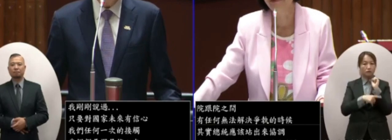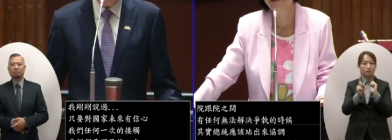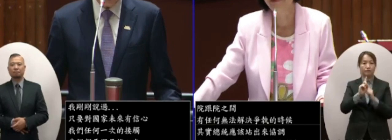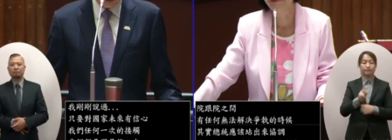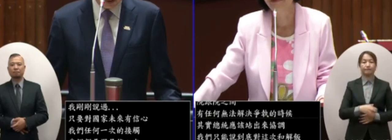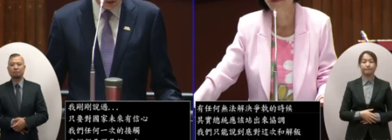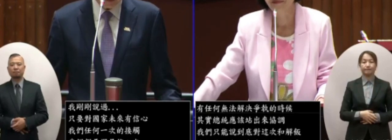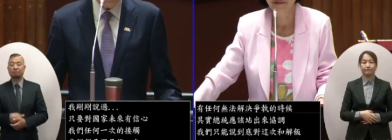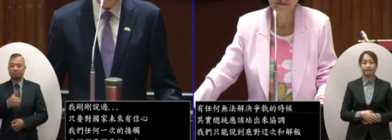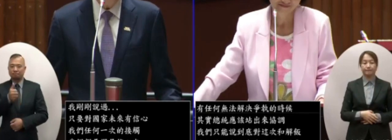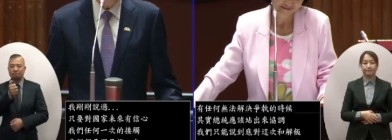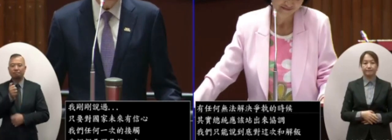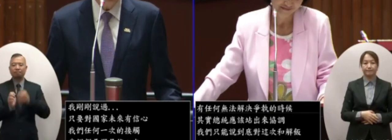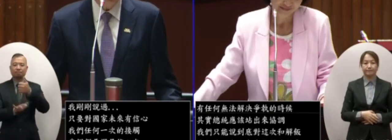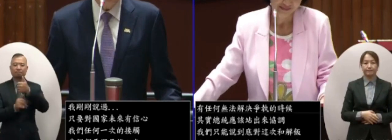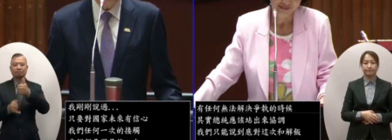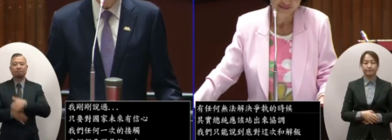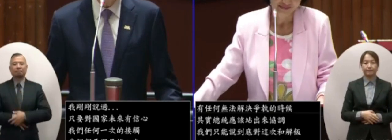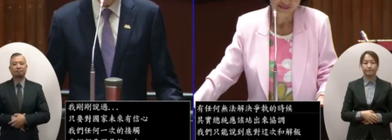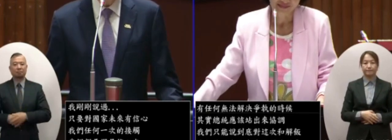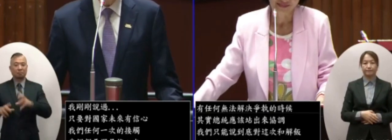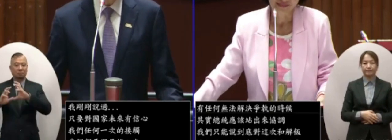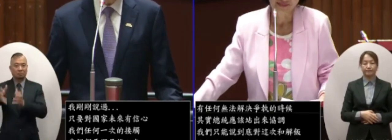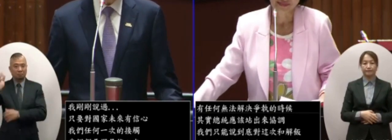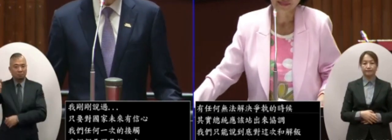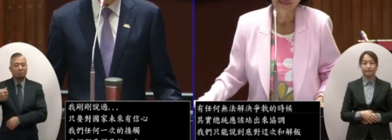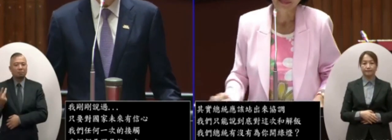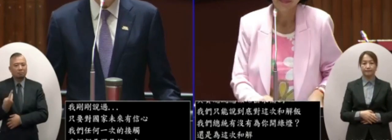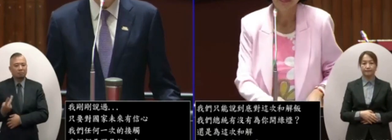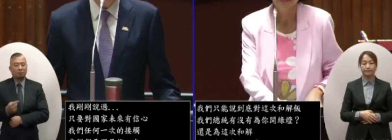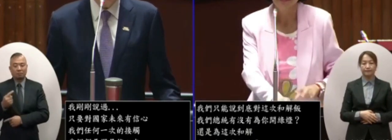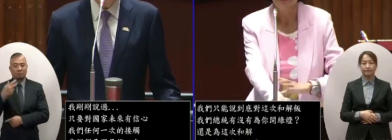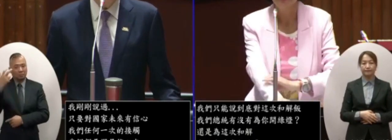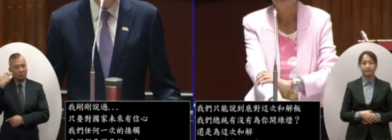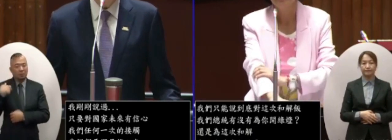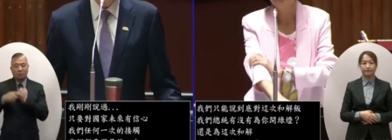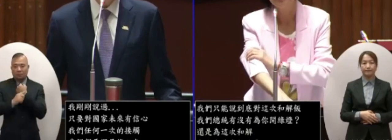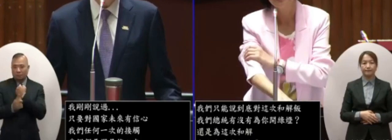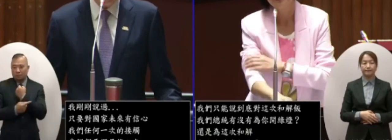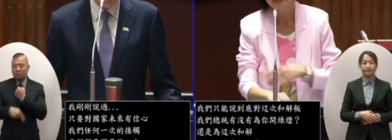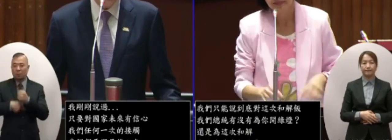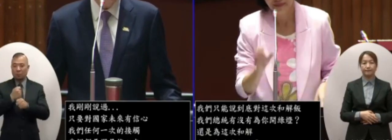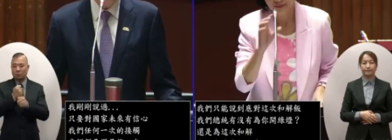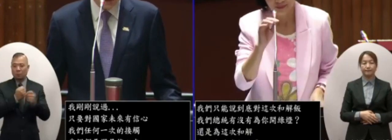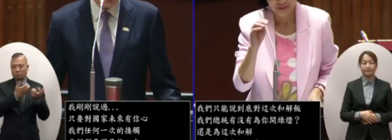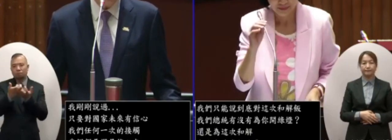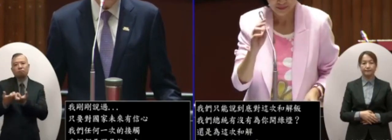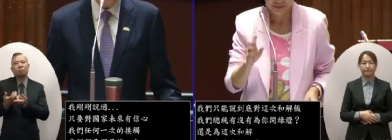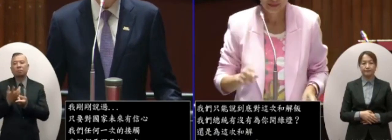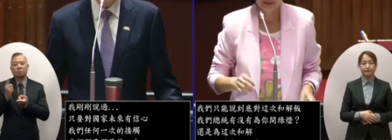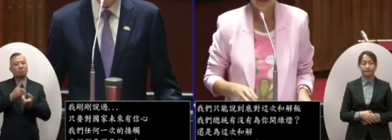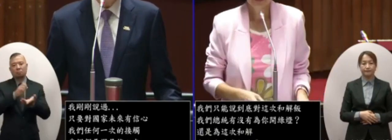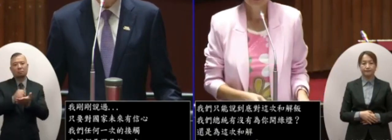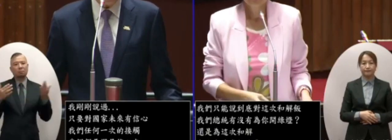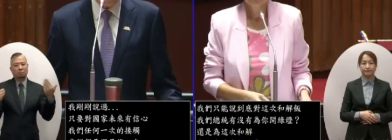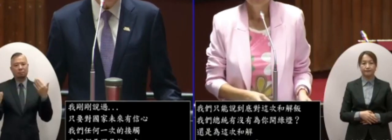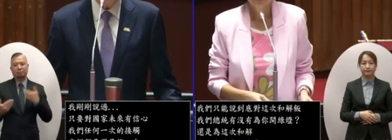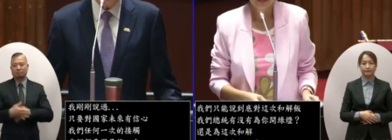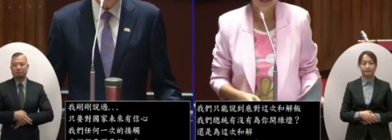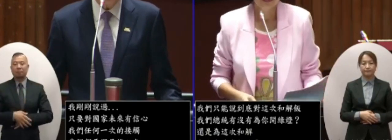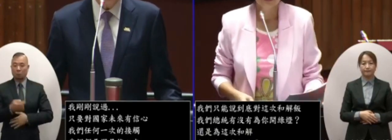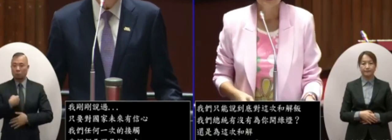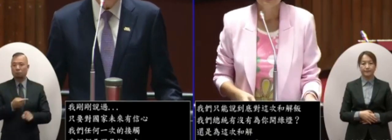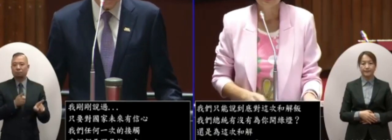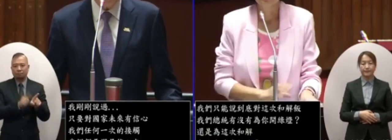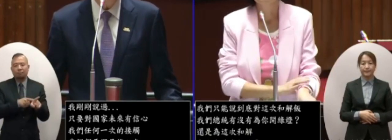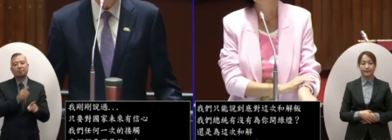委员。总统跟我在宪法的职权上的分工非常清楚明确，而且我们也是这样在进行的。那这一